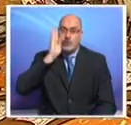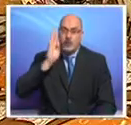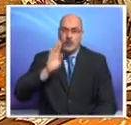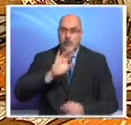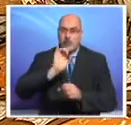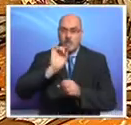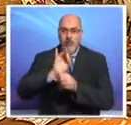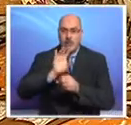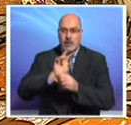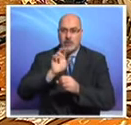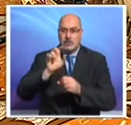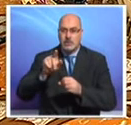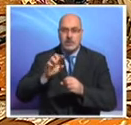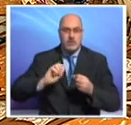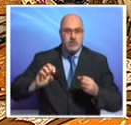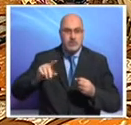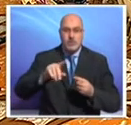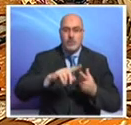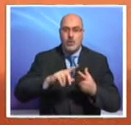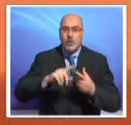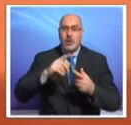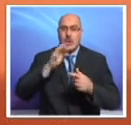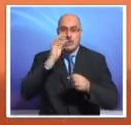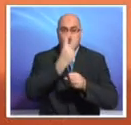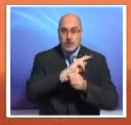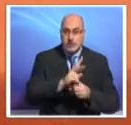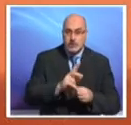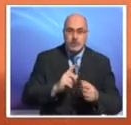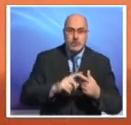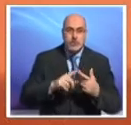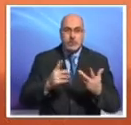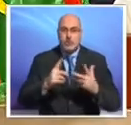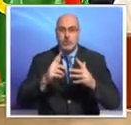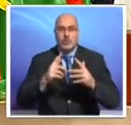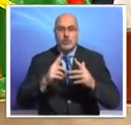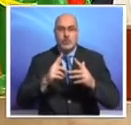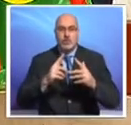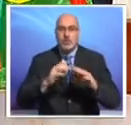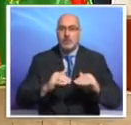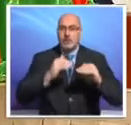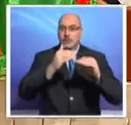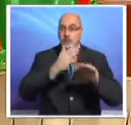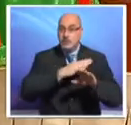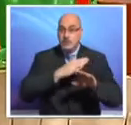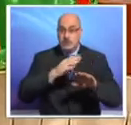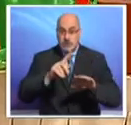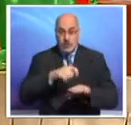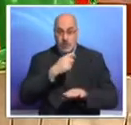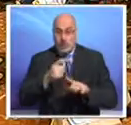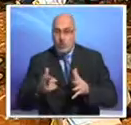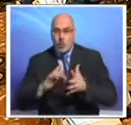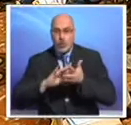من رسالته إلى تجليات ظاهرة الإرهاب وتطورها وانتقالها من الشكل التقليدي إلى